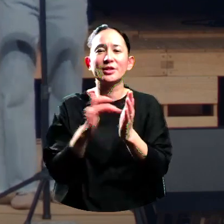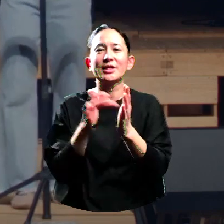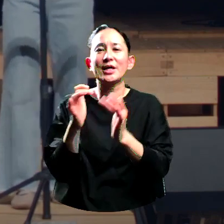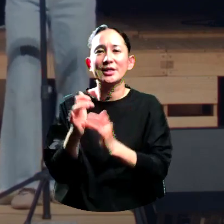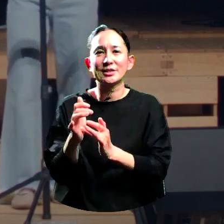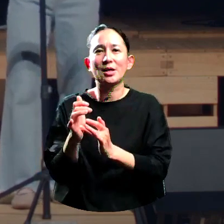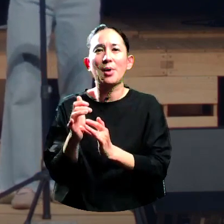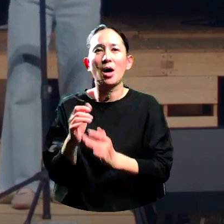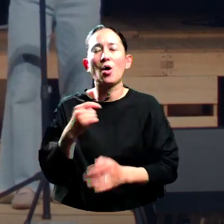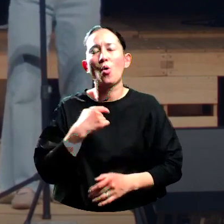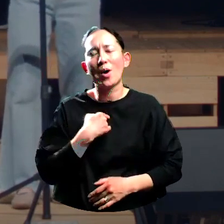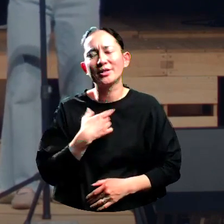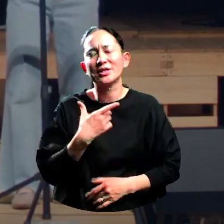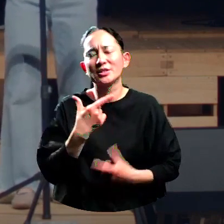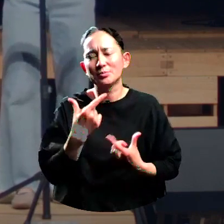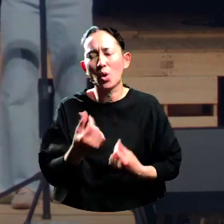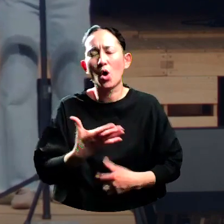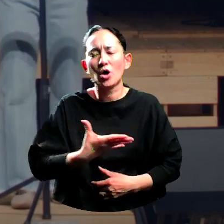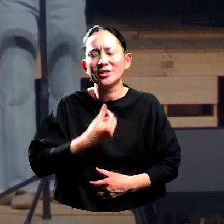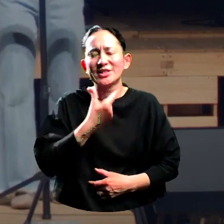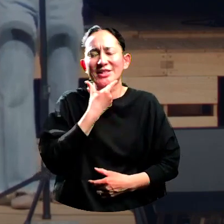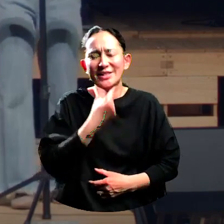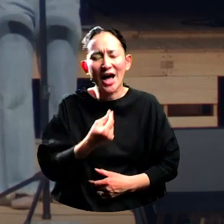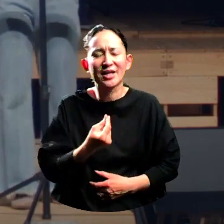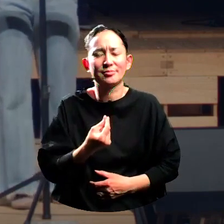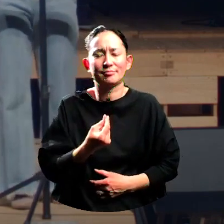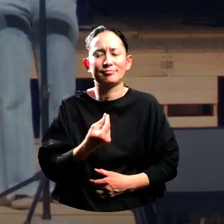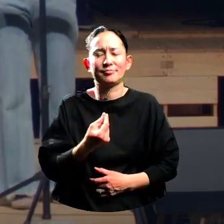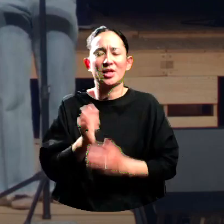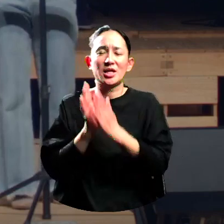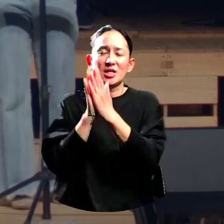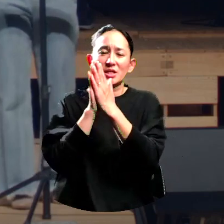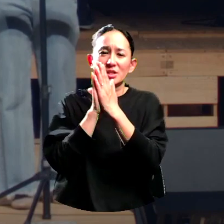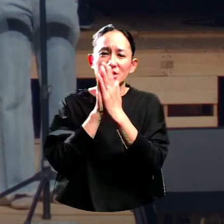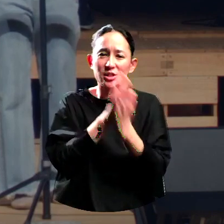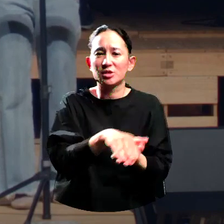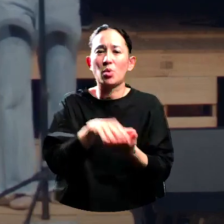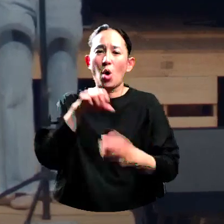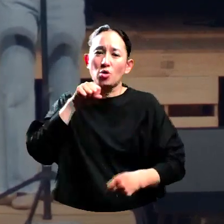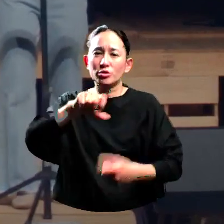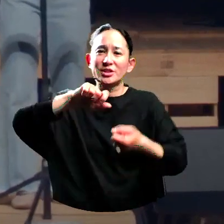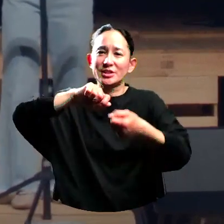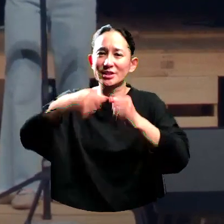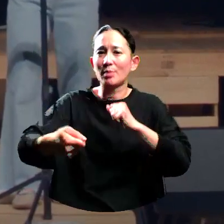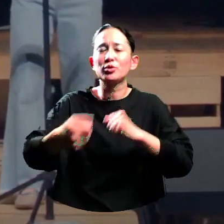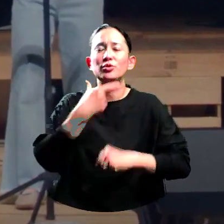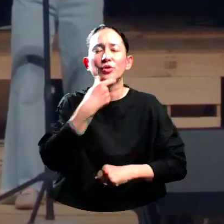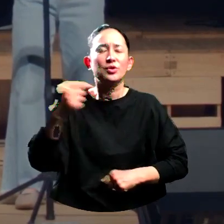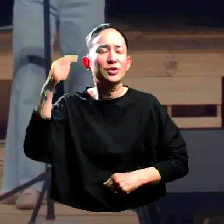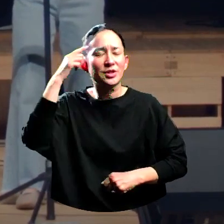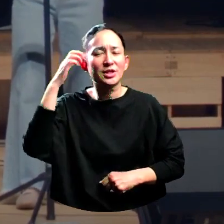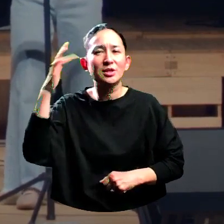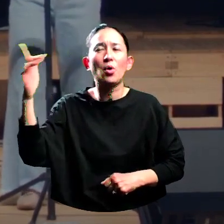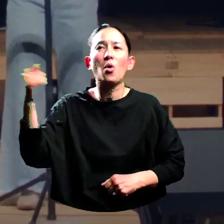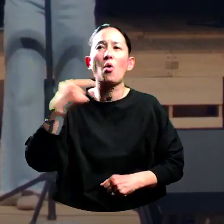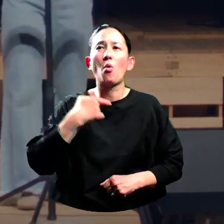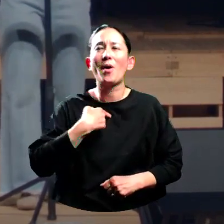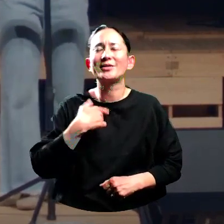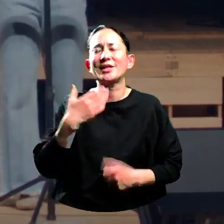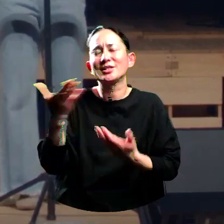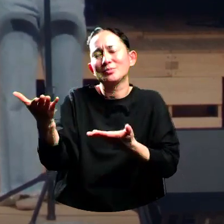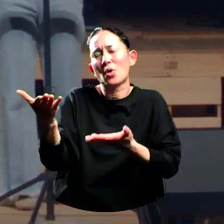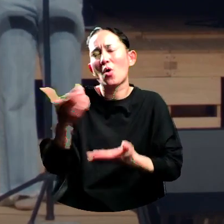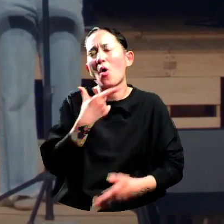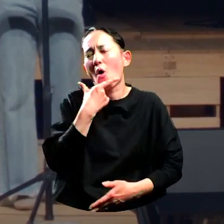of resurrection. 墓を打ち破り、死をも打ち破る希望、この希望を手にしたい。 I want to hold on to the hope